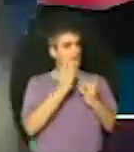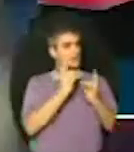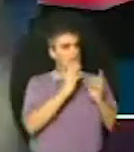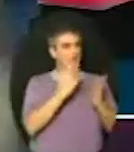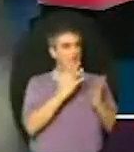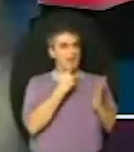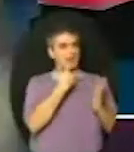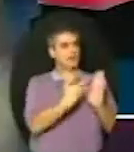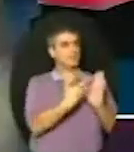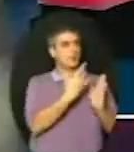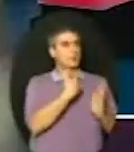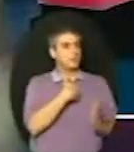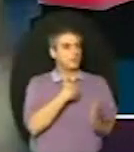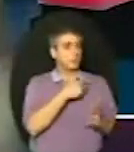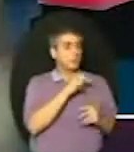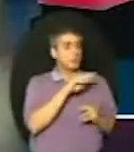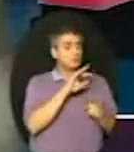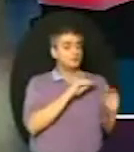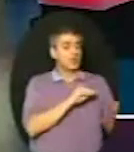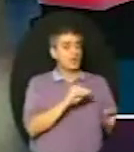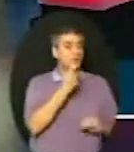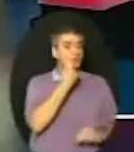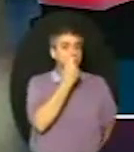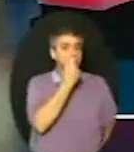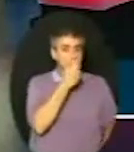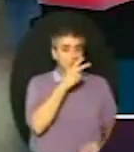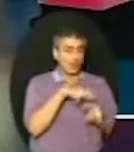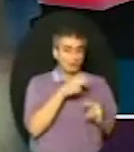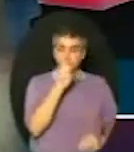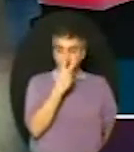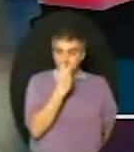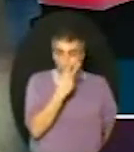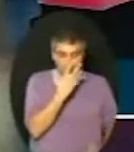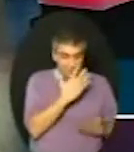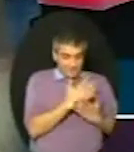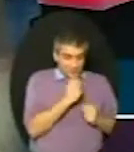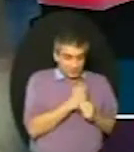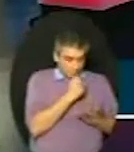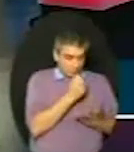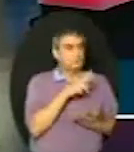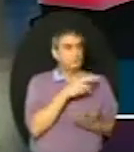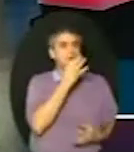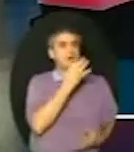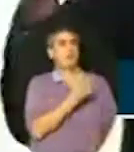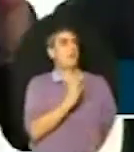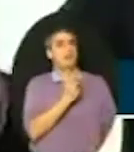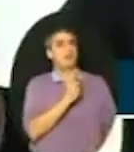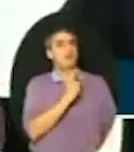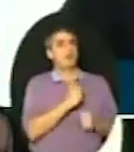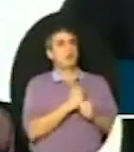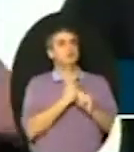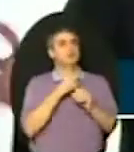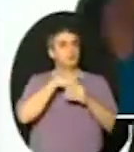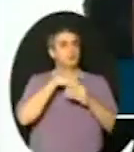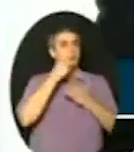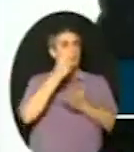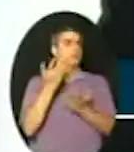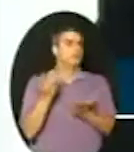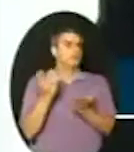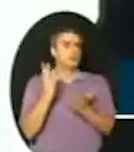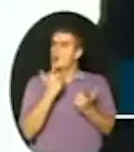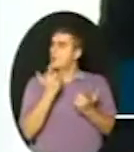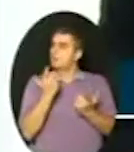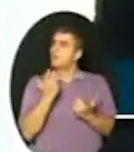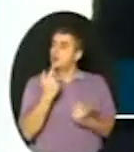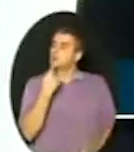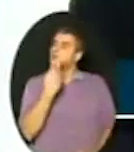לבקר אותנו. בנושא העברות כספיות, אחרי שבועיים שלושה שעשינו תקציב, יש באמת שאלה, למה לא עשינו את זה מסגרת התקציב? כן, אז למה? למה נעשה